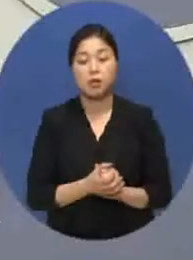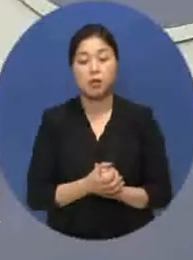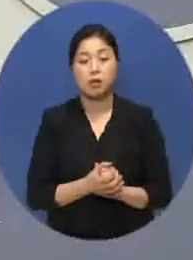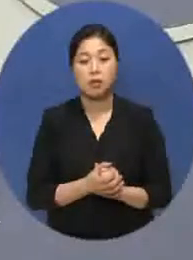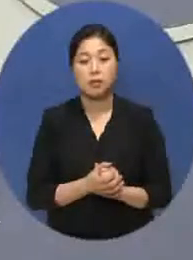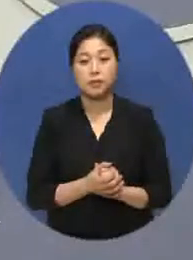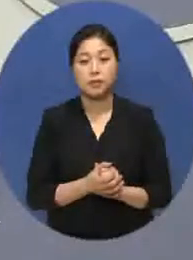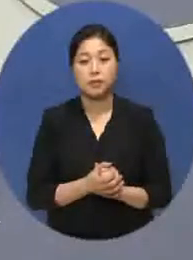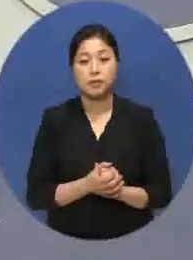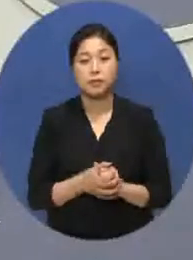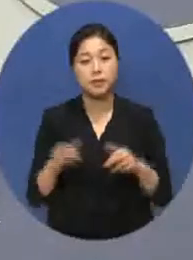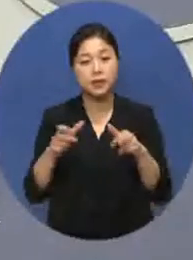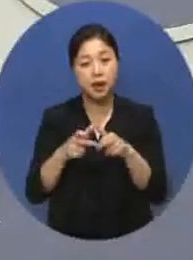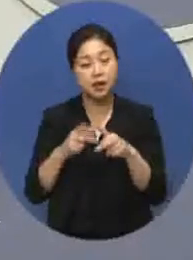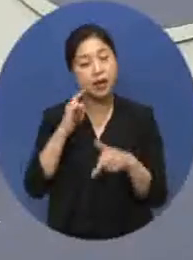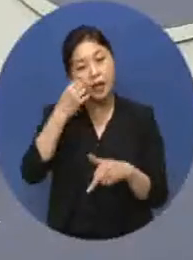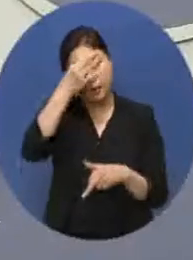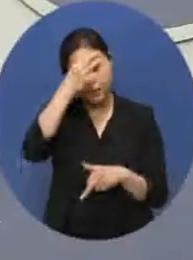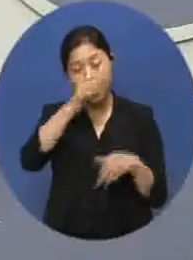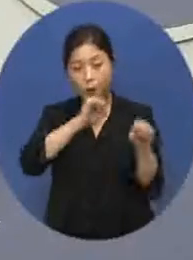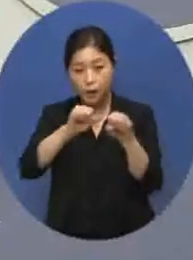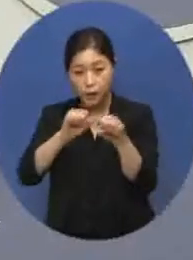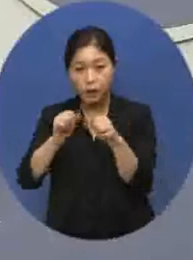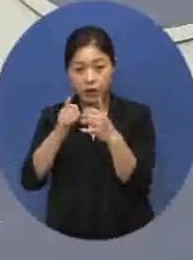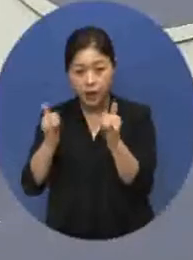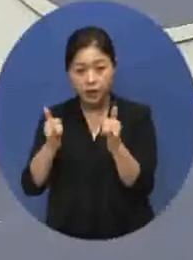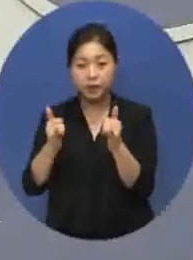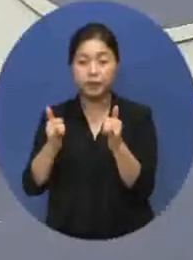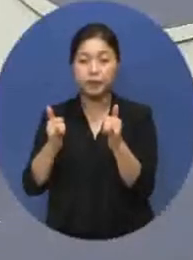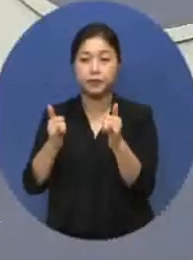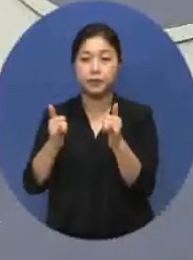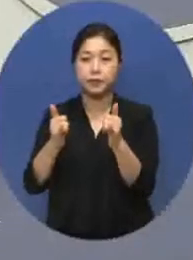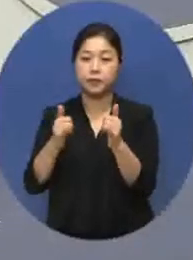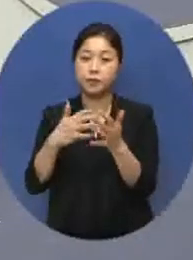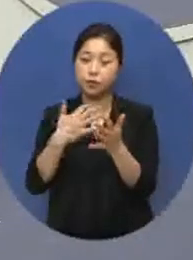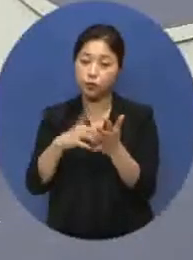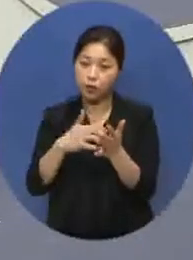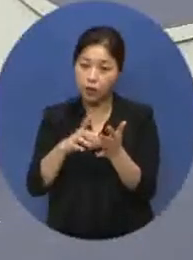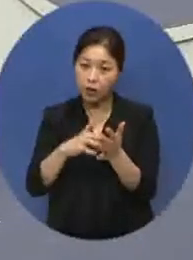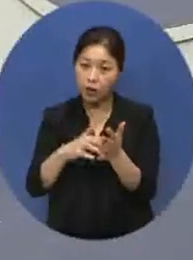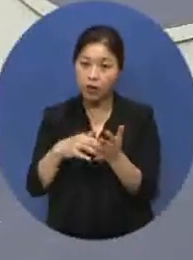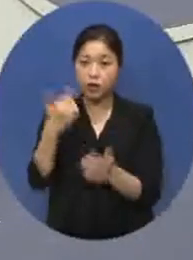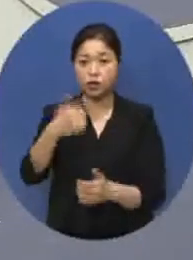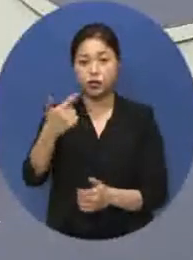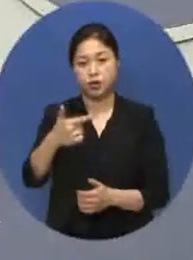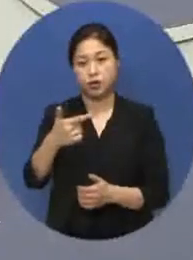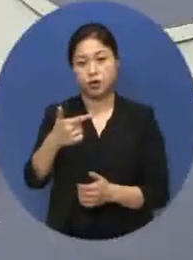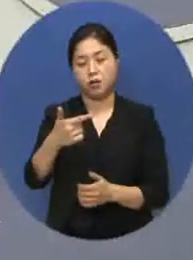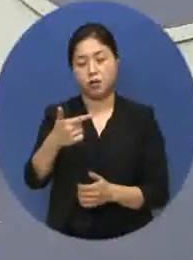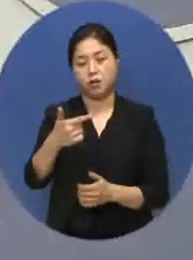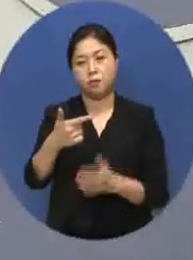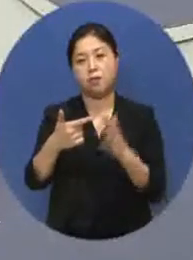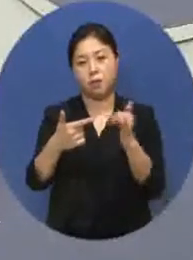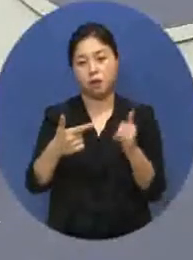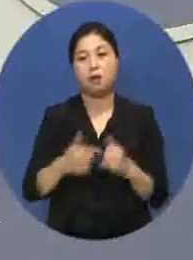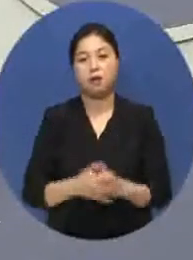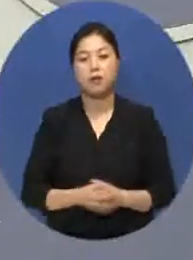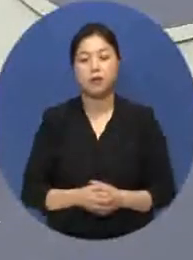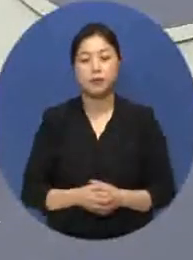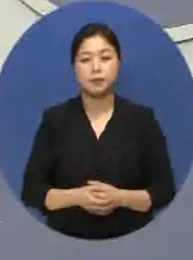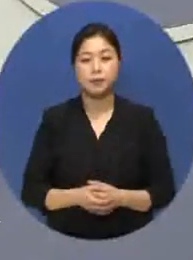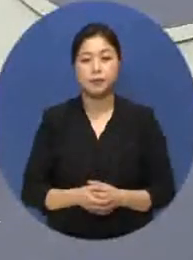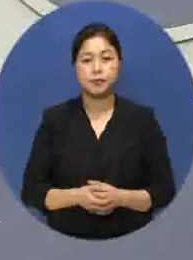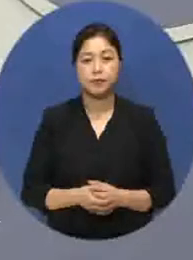그 활동하는 우리 장애예술인들이 약 뭐 6천 명 정도 좀 나오고